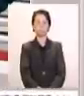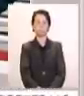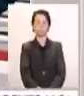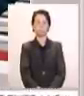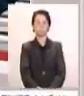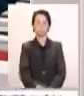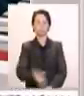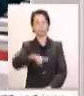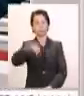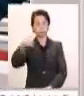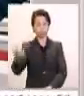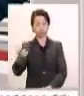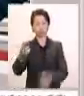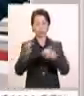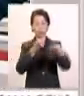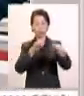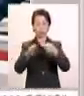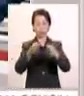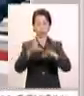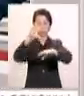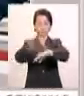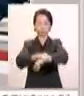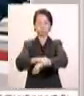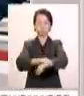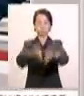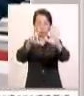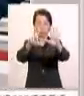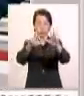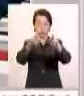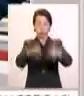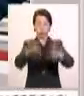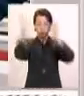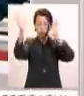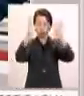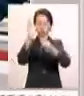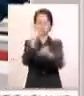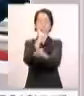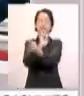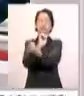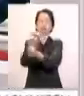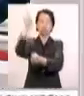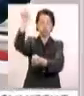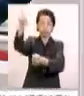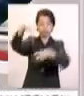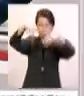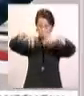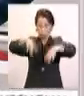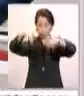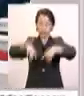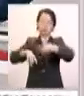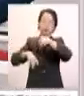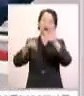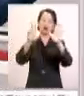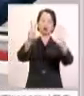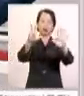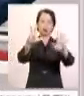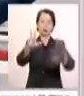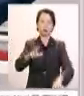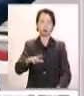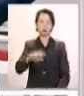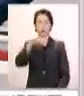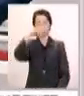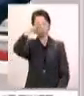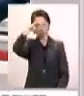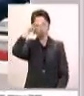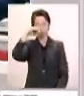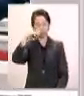Dalam perkembangan lain, mengulas mengenai penahanan 8 rakyat Malaysia yang ditahan di Australia. Tan Sri Muhyiddin Yassin